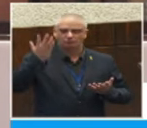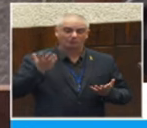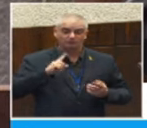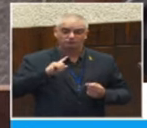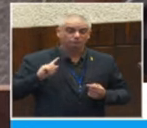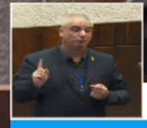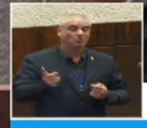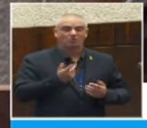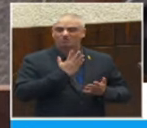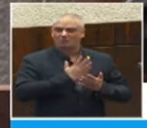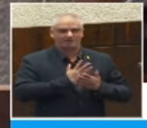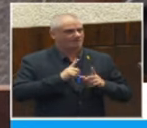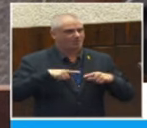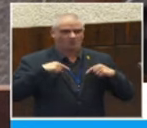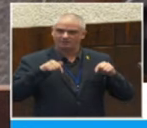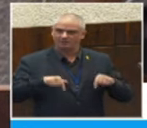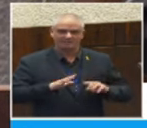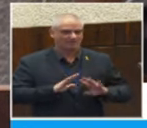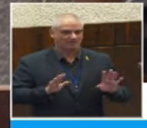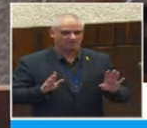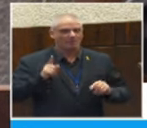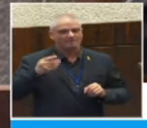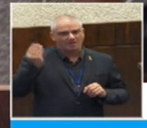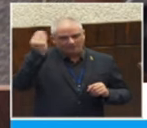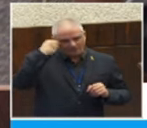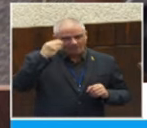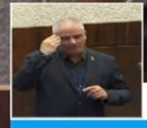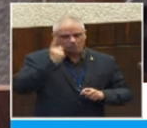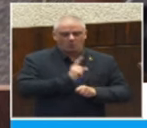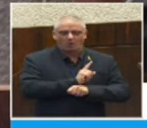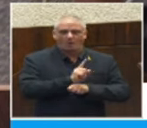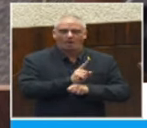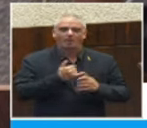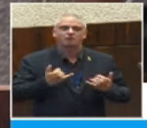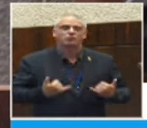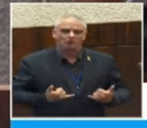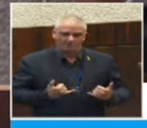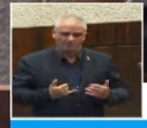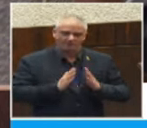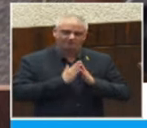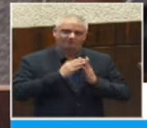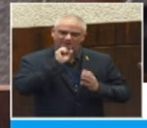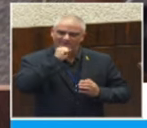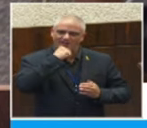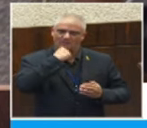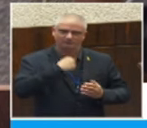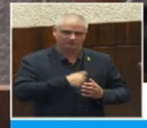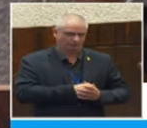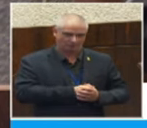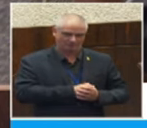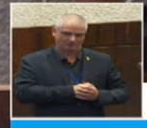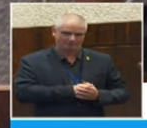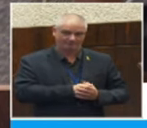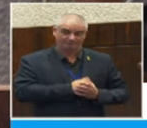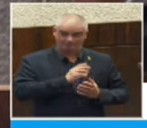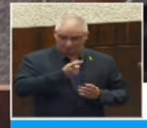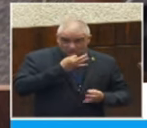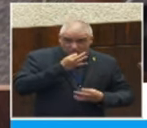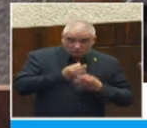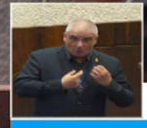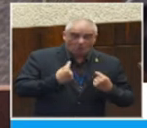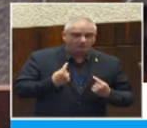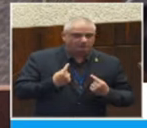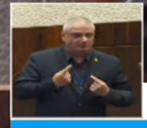נהיה פה, והם ילמדו על התקופה הזאת מספרי ההיסטוריה? האם הם ישאלו את עצמם מי קיבל